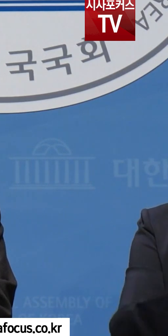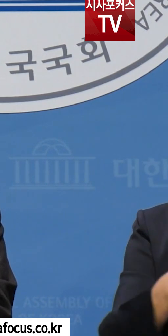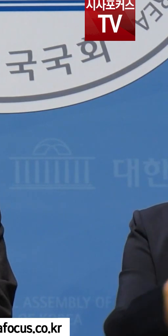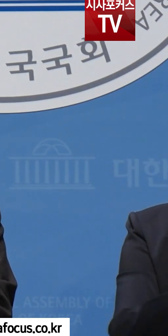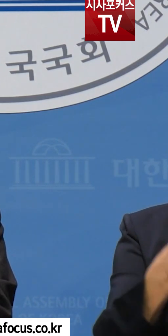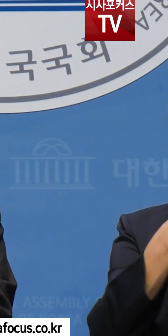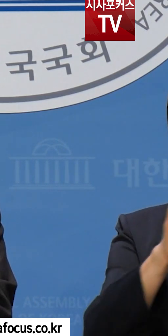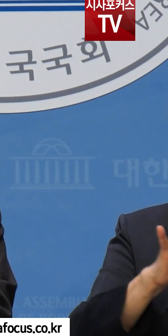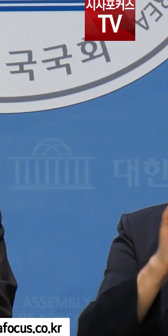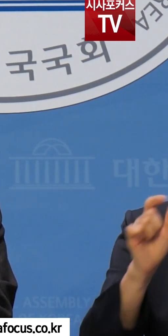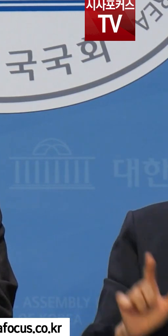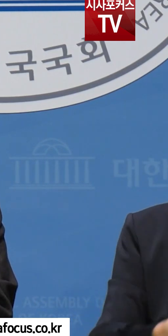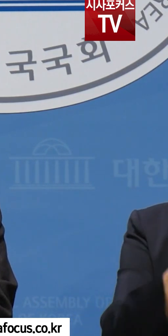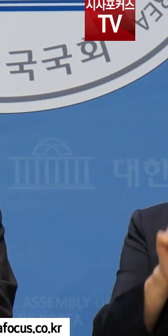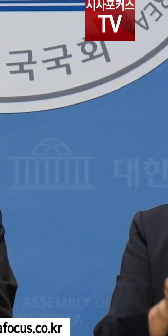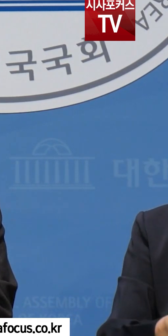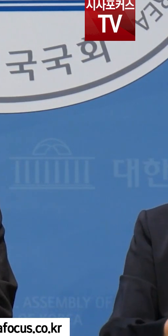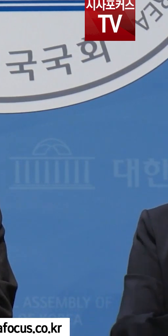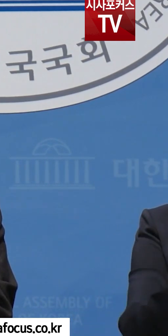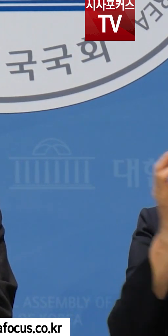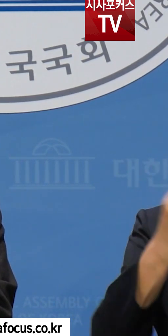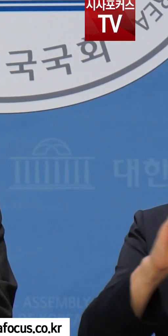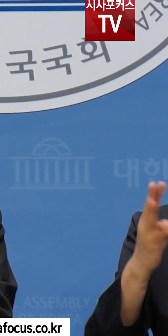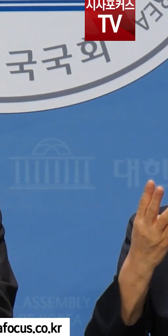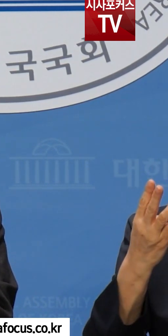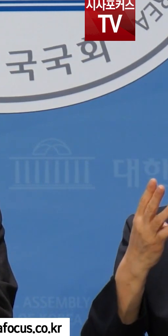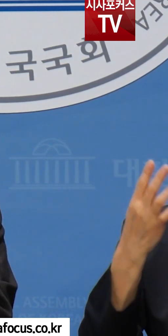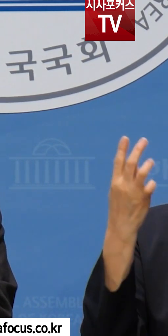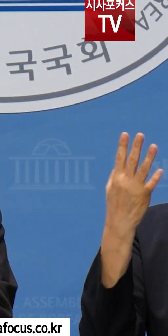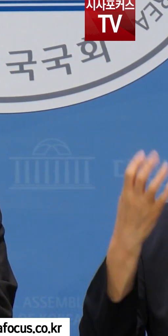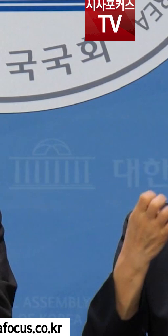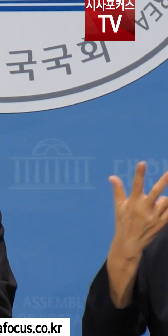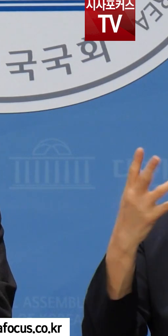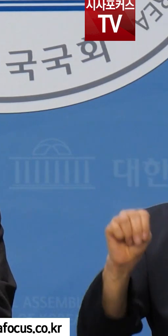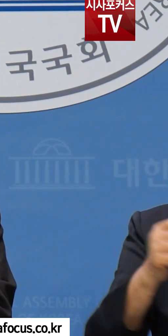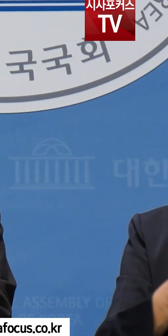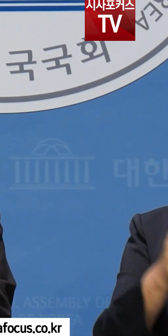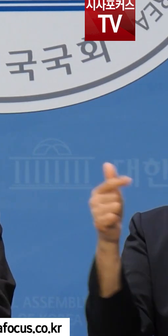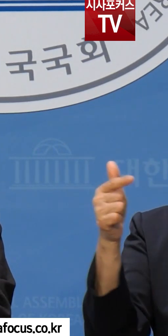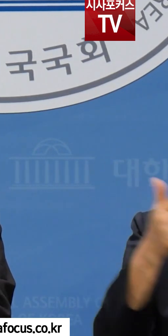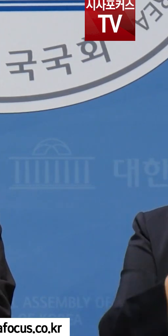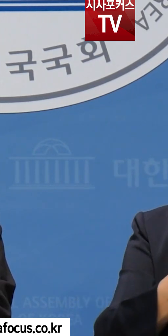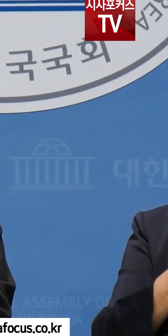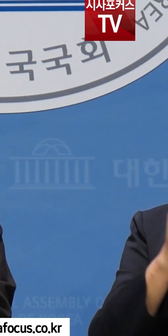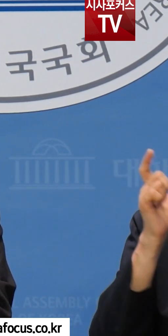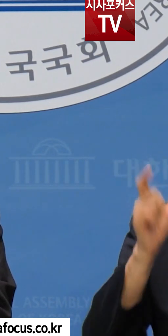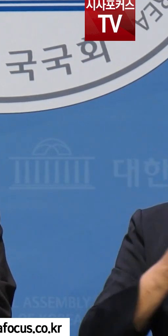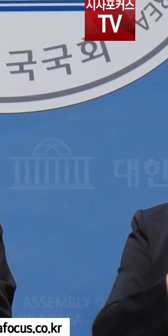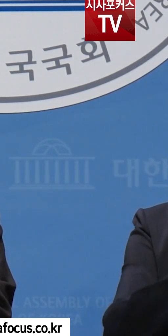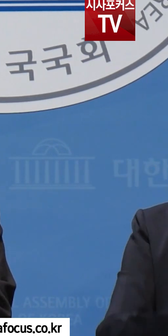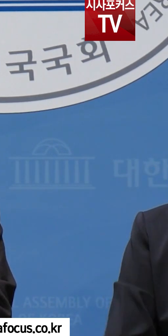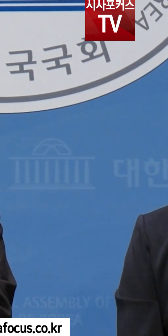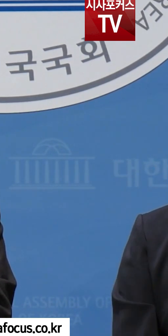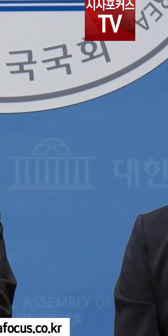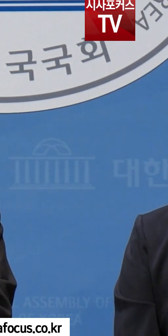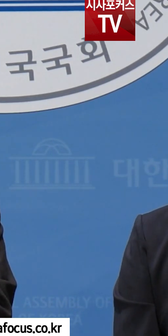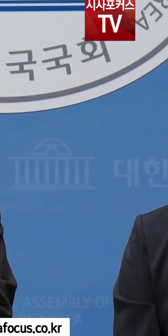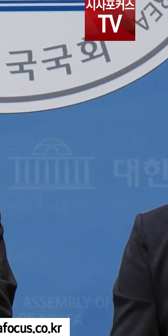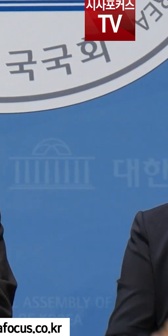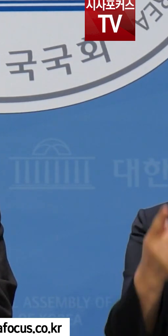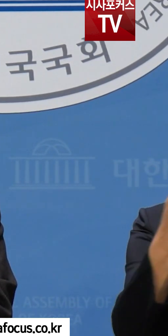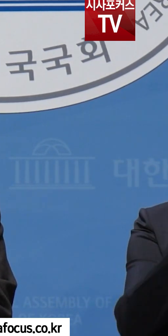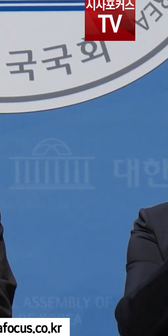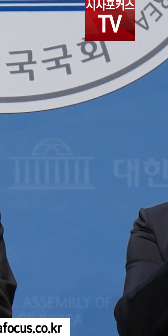5대 민생예산 10조 3,347억 원 증액을 강력히 요구합니다.